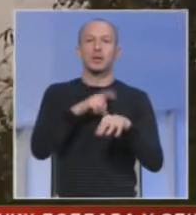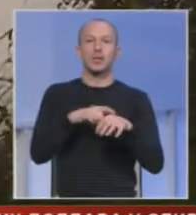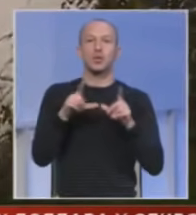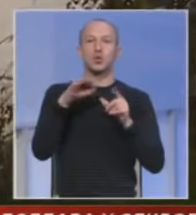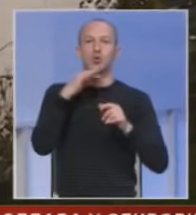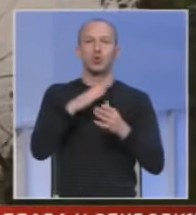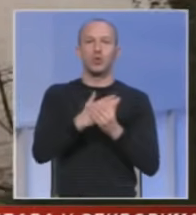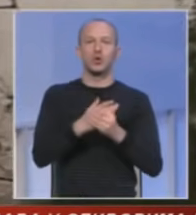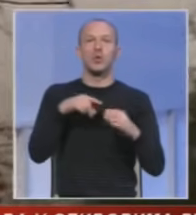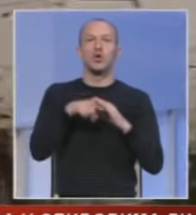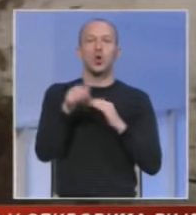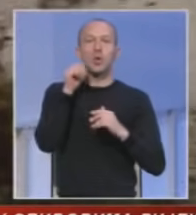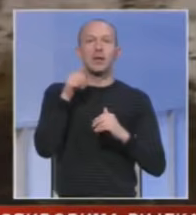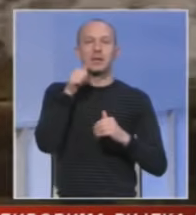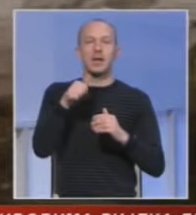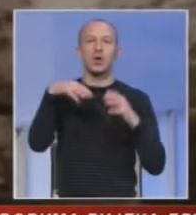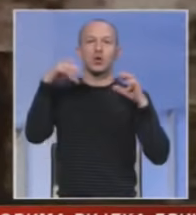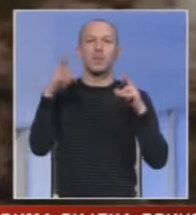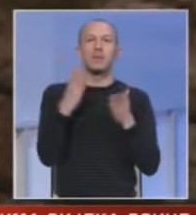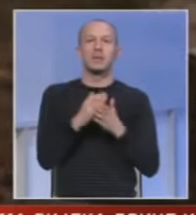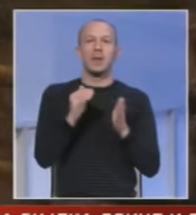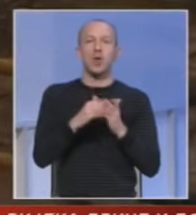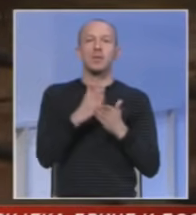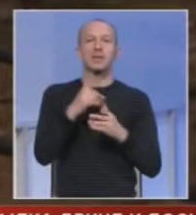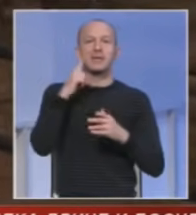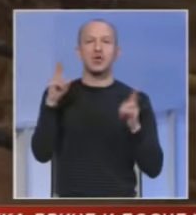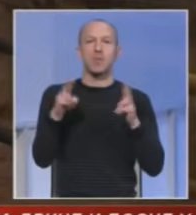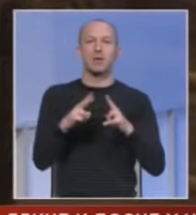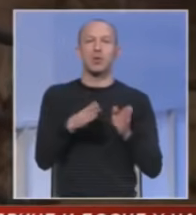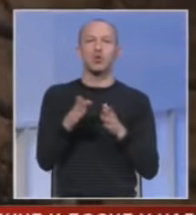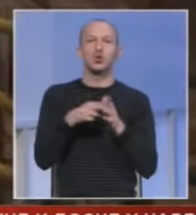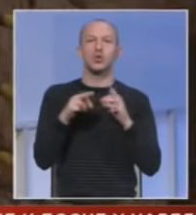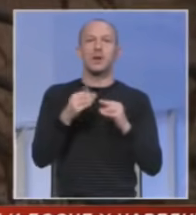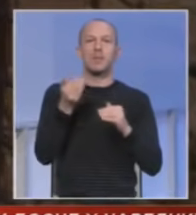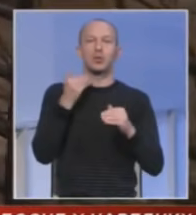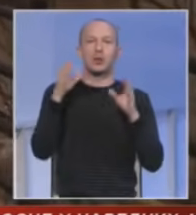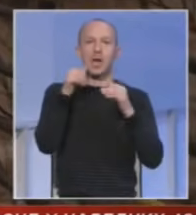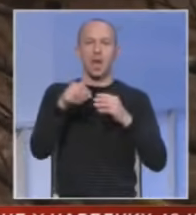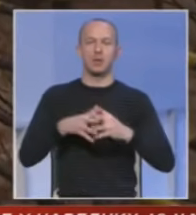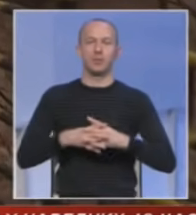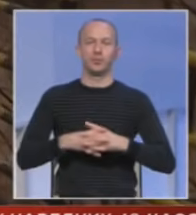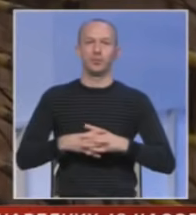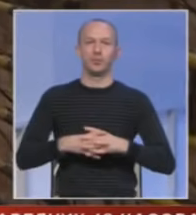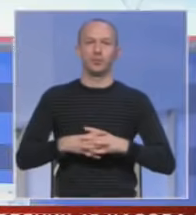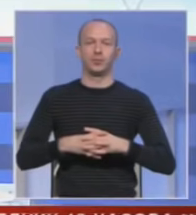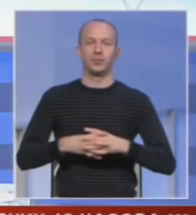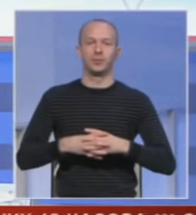u subotu, međutim tokom dana količina padavina bi trebalo biti znatno manja u odnosu na prethodni dan.